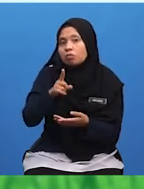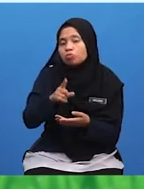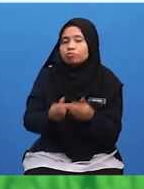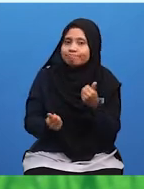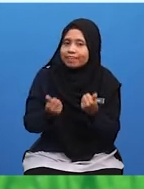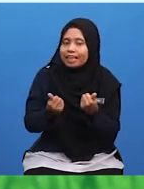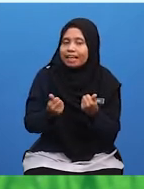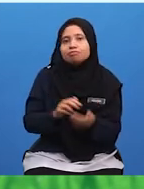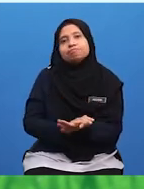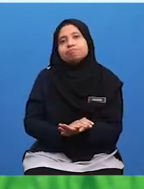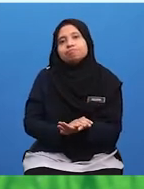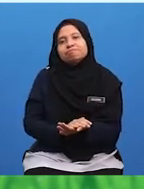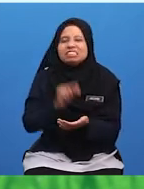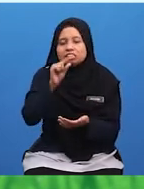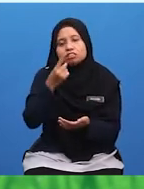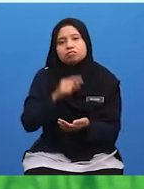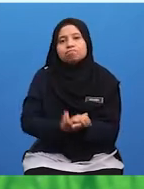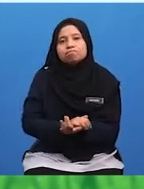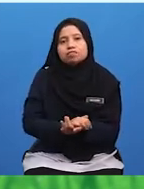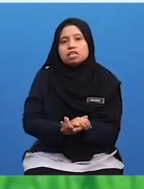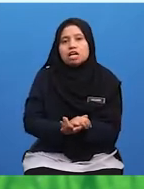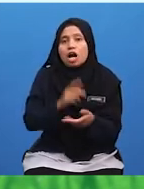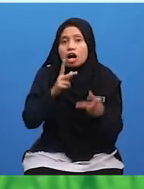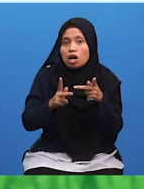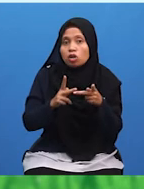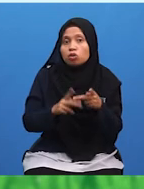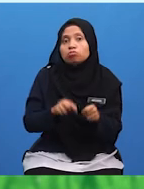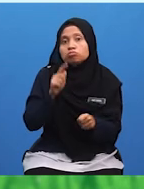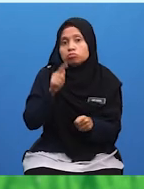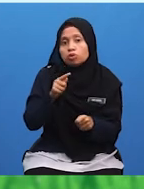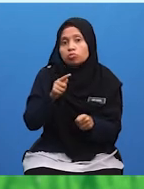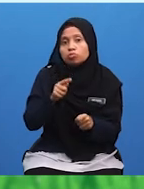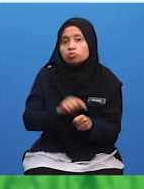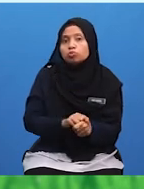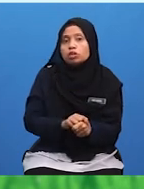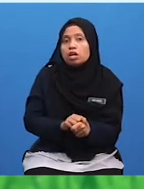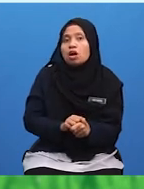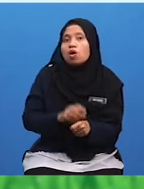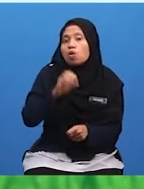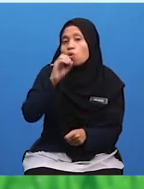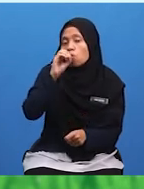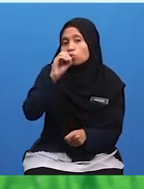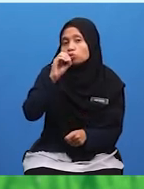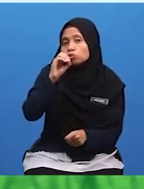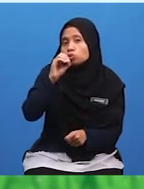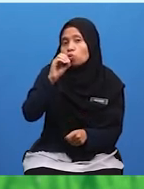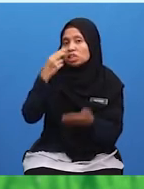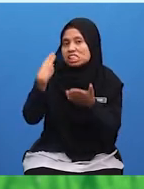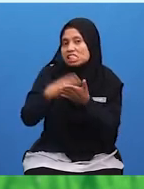kamu adil. Dan sekiranya murid sekalian mendapat